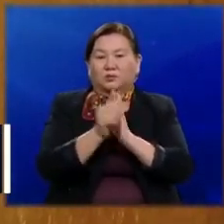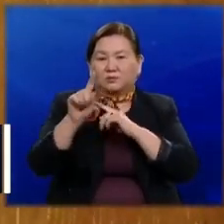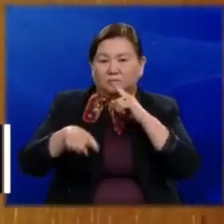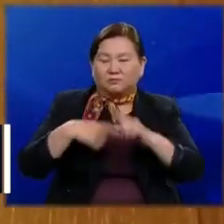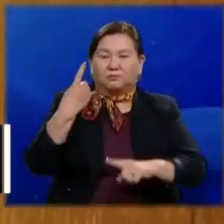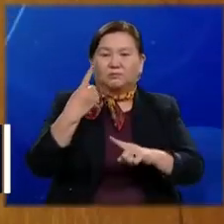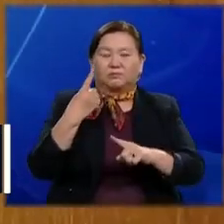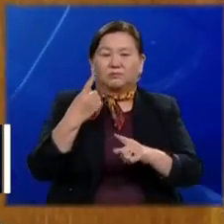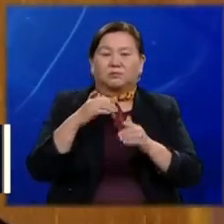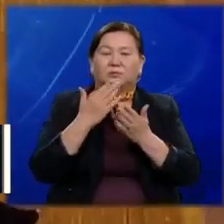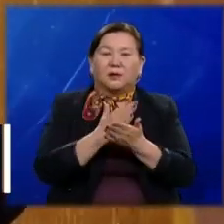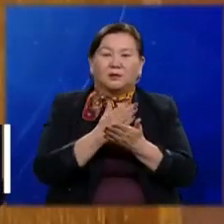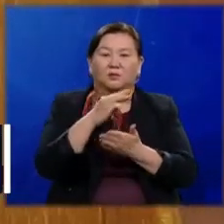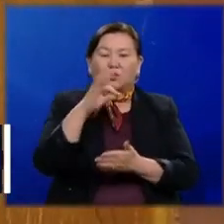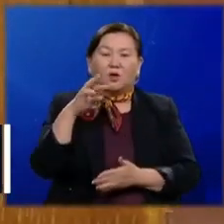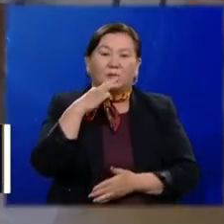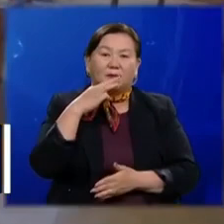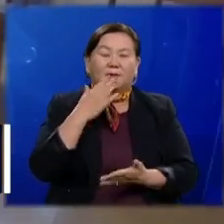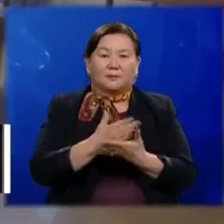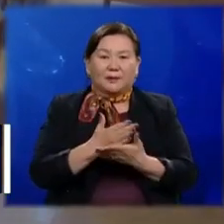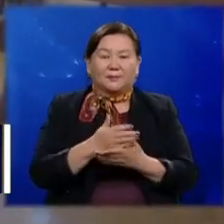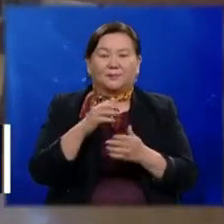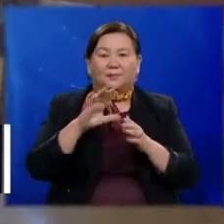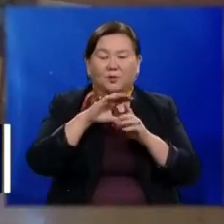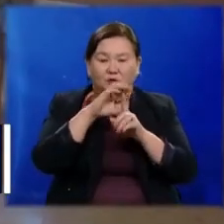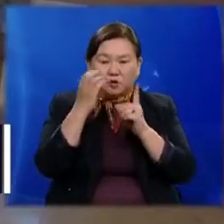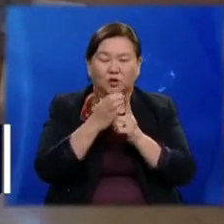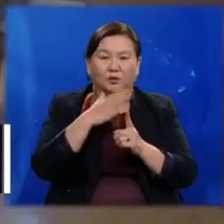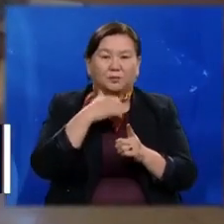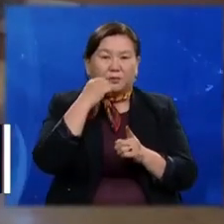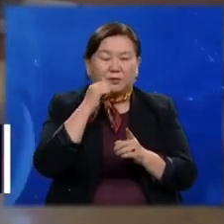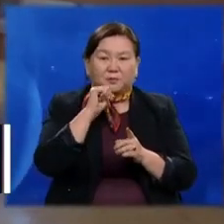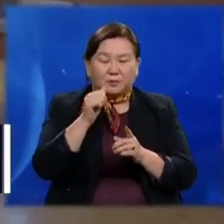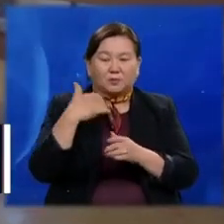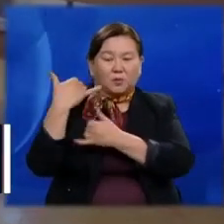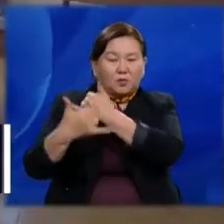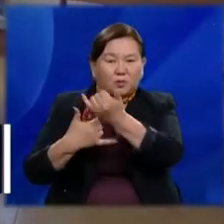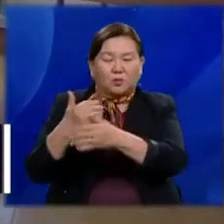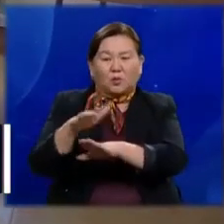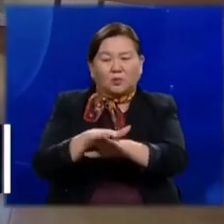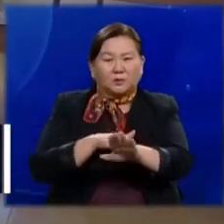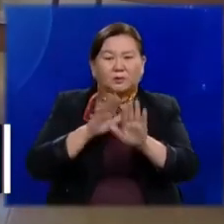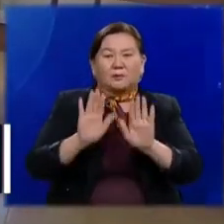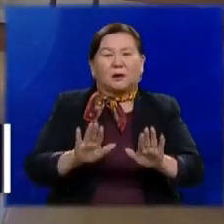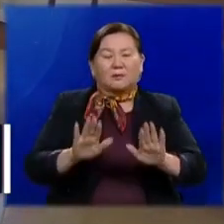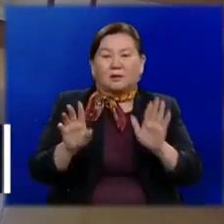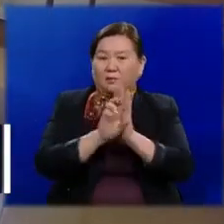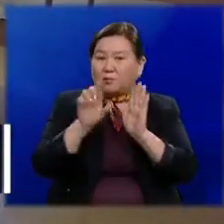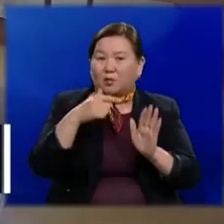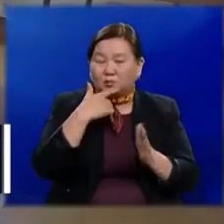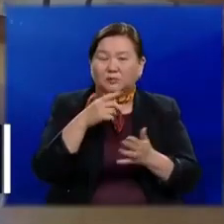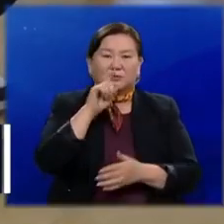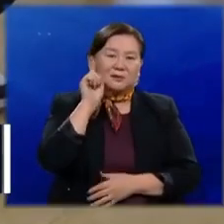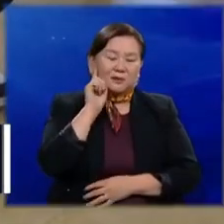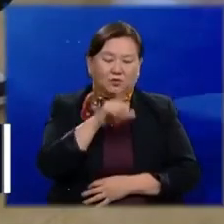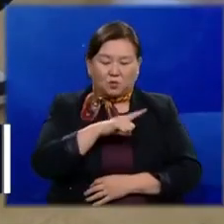түвшинд өвлөн уламжлагч байна гэх тоо мэдээлэл гарсан байна. Соёлын бит бус өв нь өвлөн уламжлагчгүйгээр удаан оршин тогтнох боломжгүй. Тиймээс